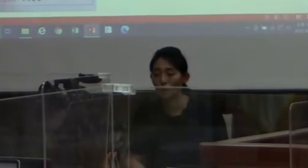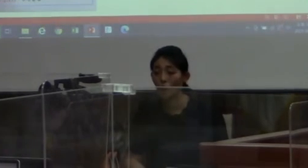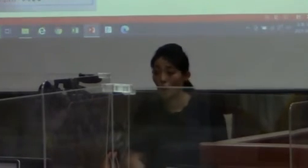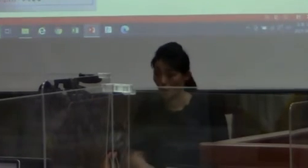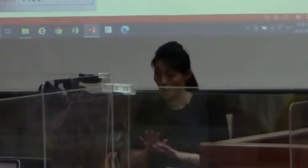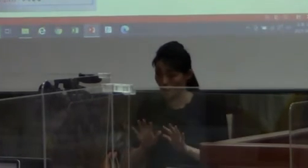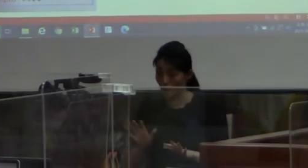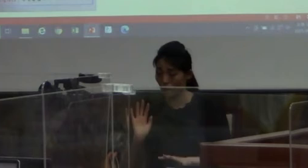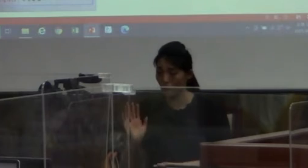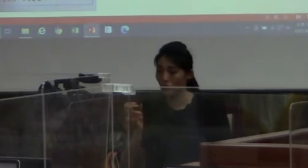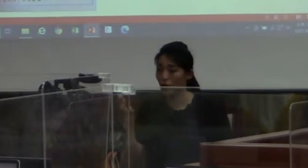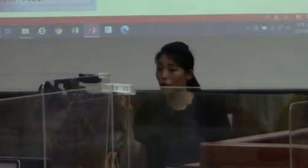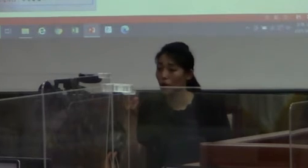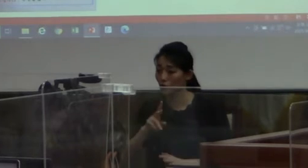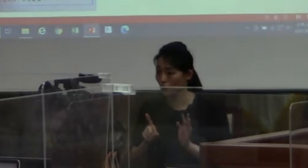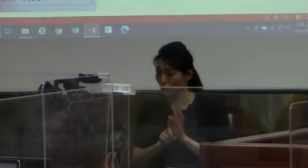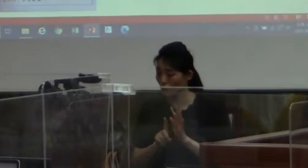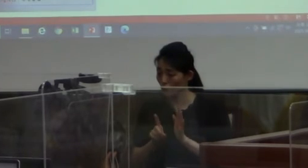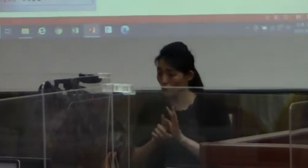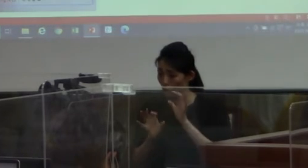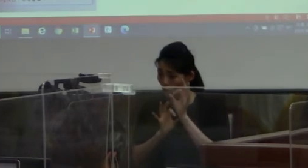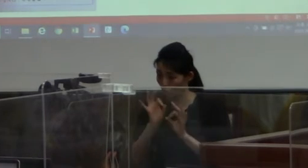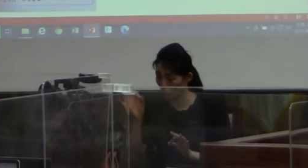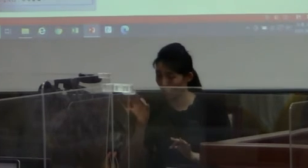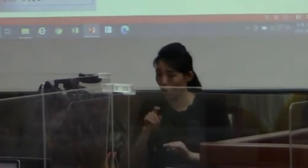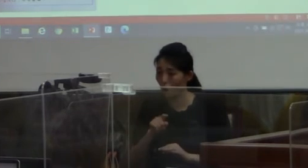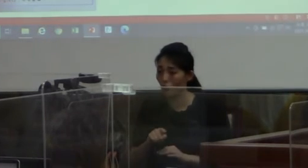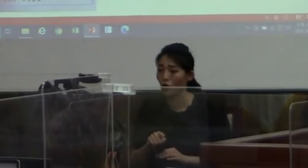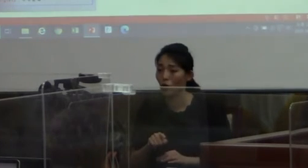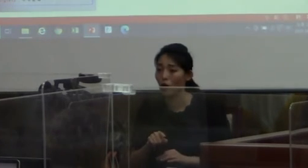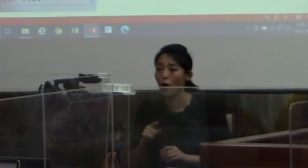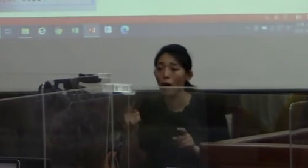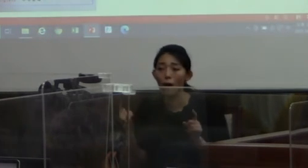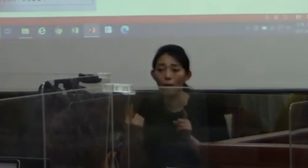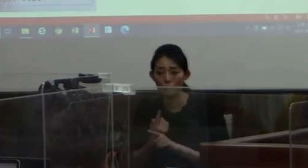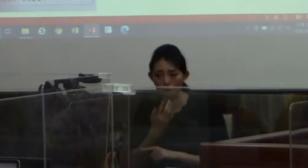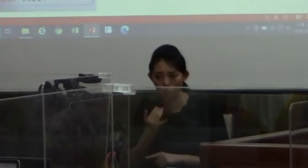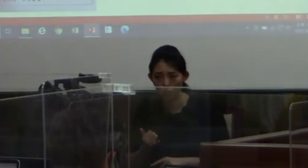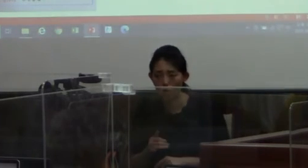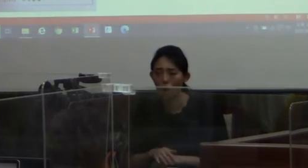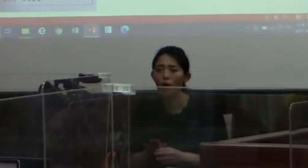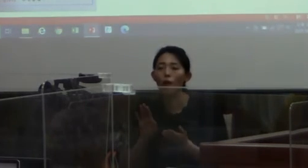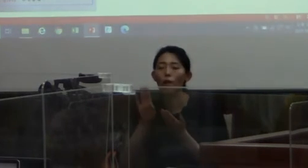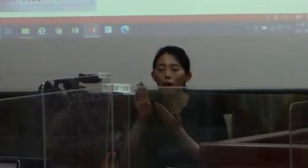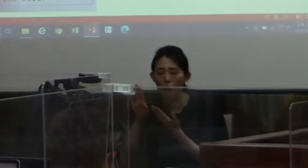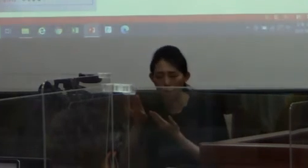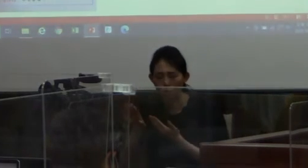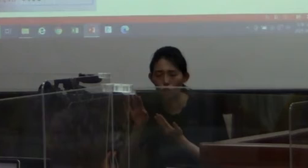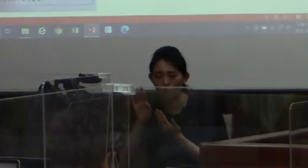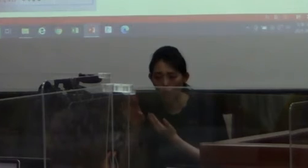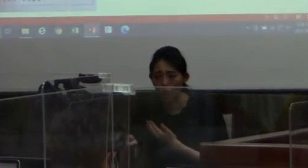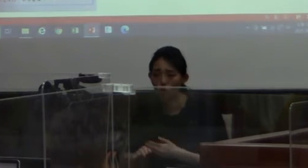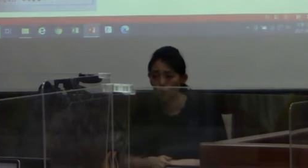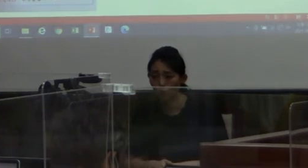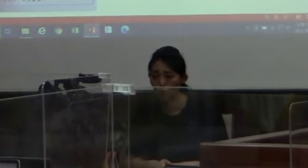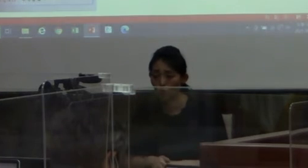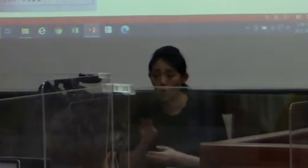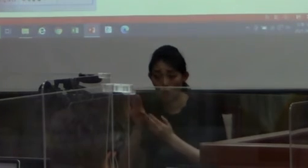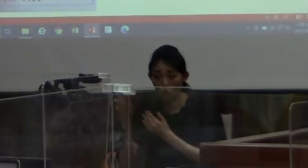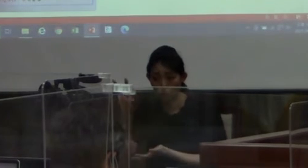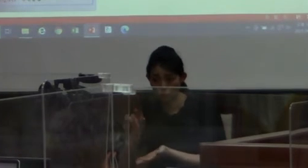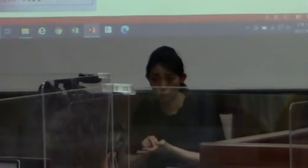말하는 재공고가 실수였다고 할 때는 그렇게 바꿀 수가 있다고 보입니다. 그때 나중에 이야기 아닙니까? 민원이 제기되니까